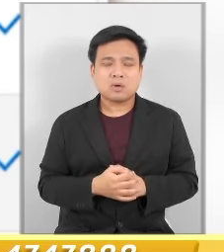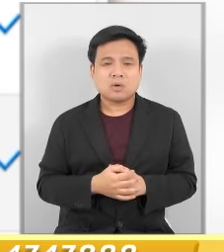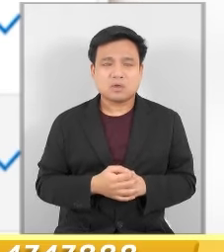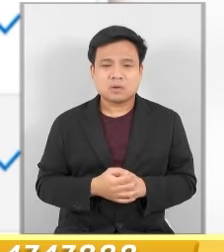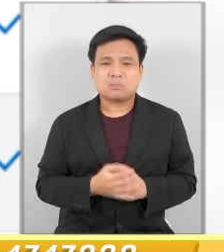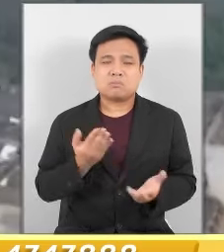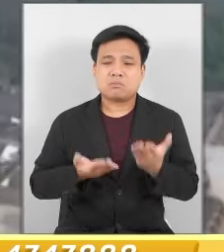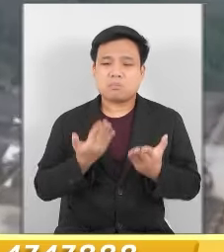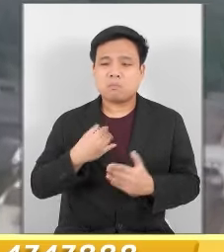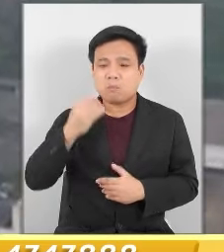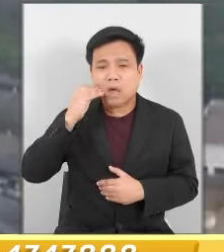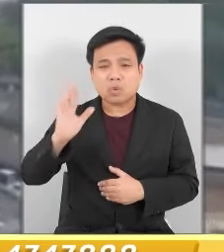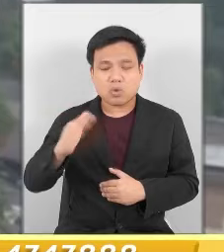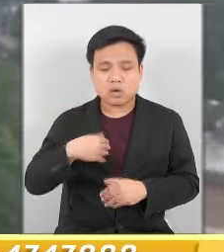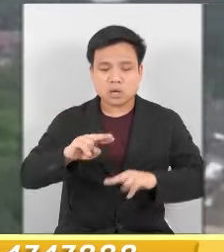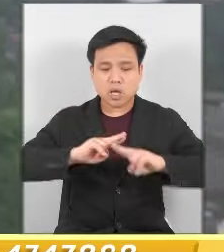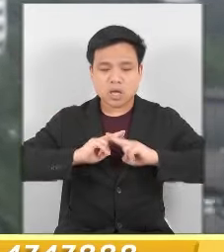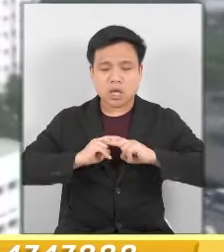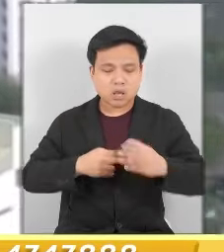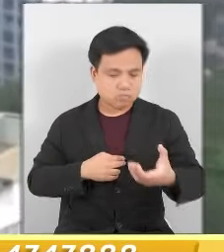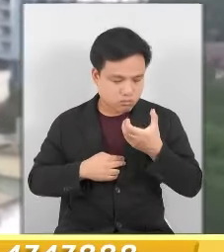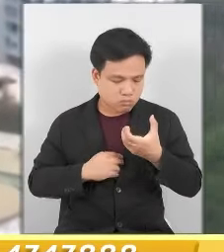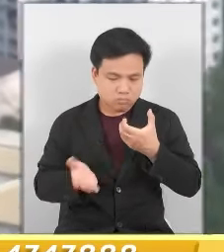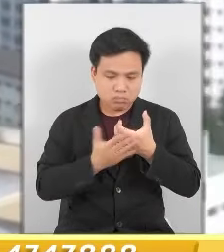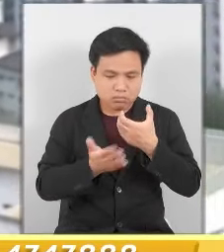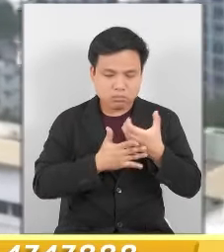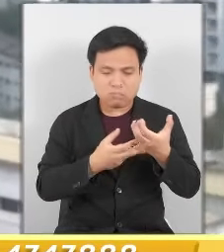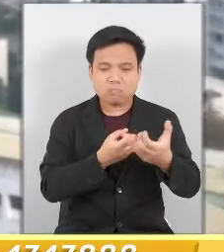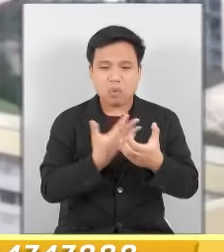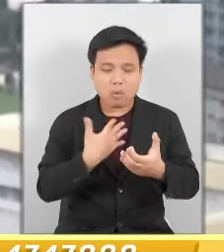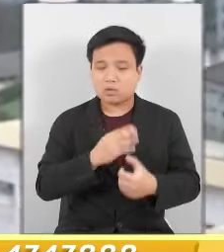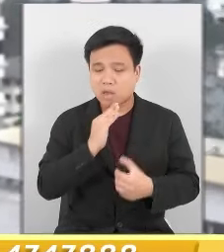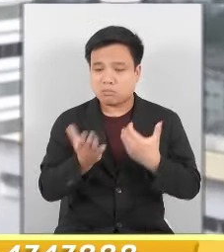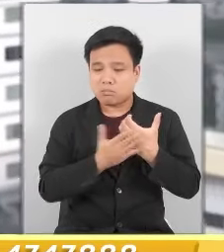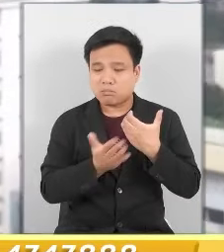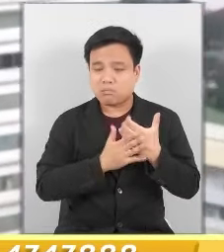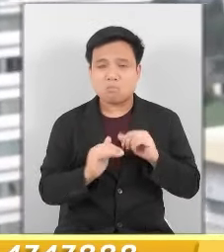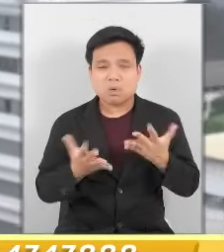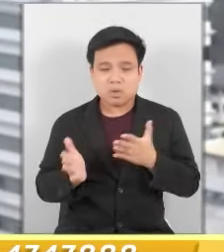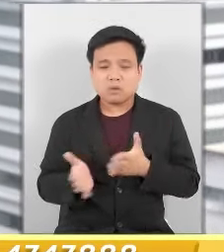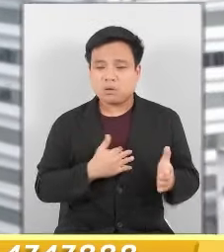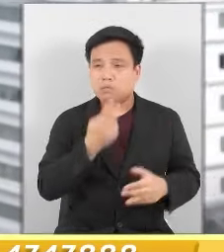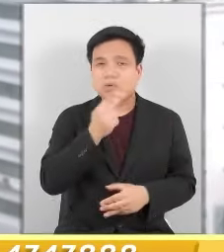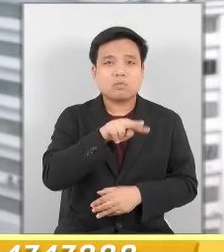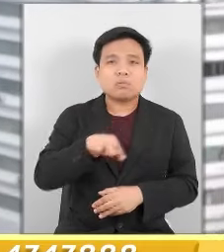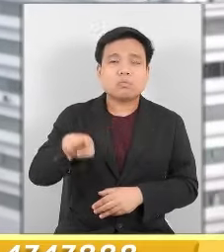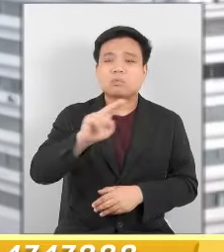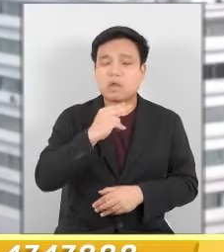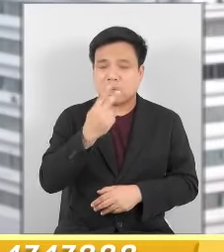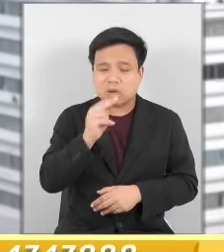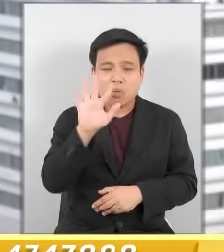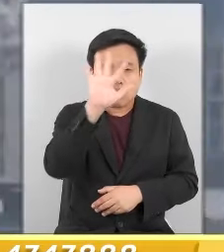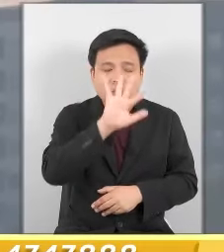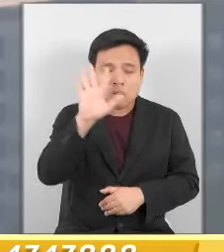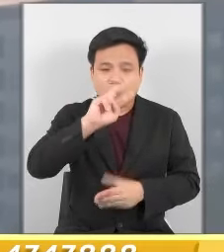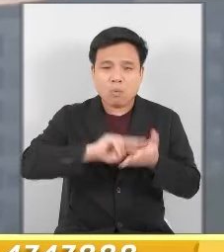วัดแต่บางคนไม่มีเครื่องวัดก็กระด้วยสายตาคือพอเห็นแบบนี้ปุ๊บอ่ะเลี่ยงเลยเลี่ยงเลยค่ะบางคนก็บอกว่าช่วงเนี้ยรู้สึกไม่ค่อย